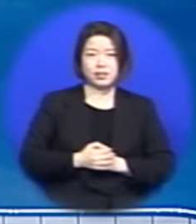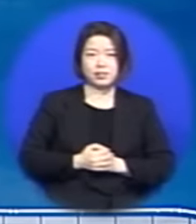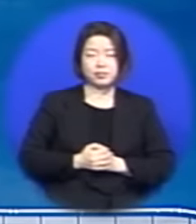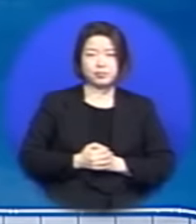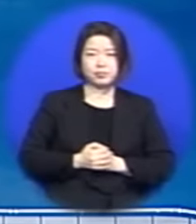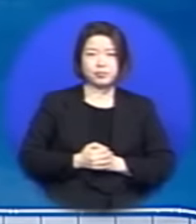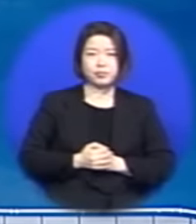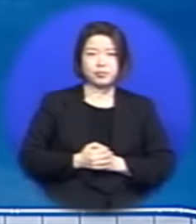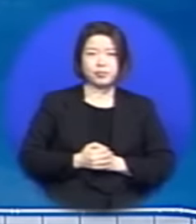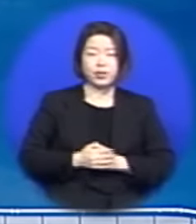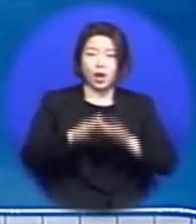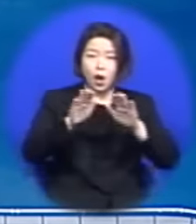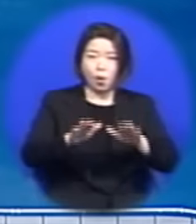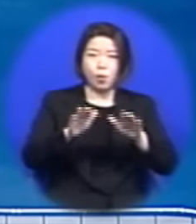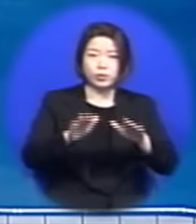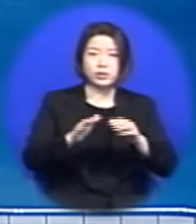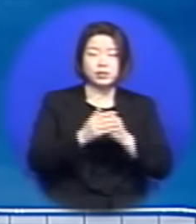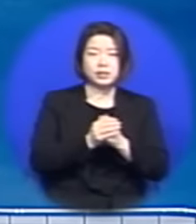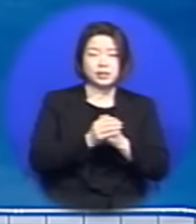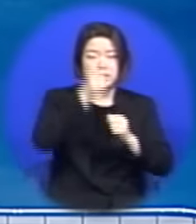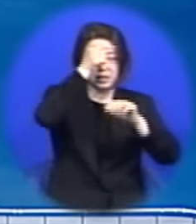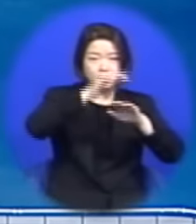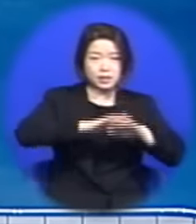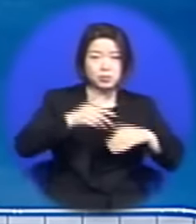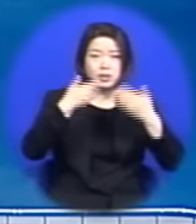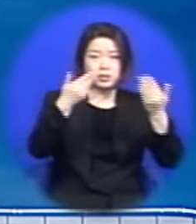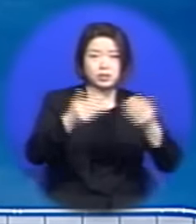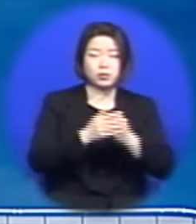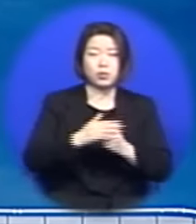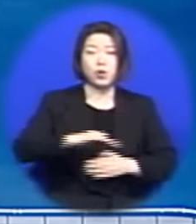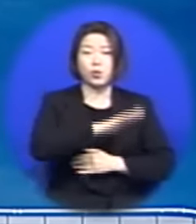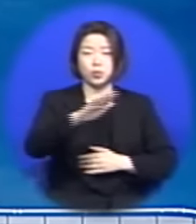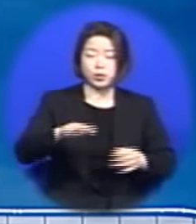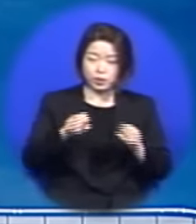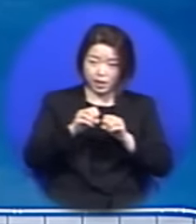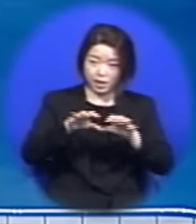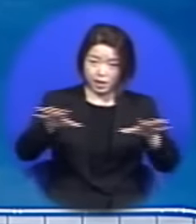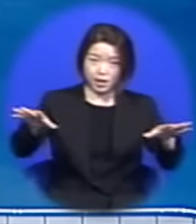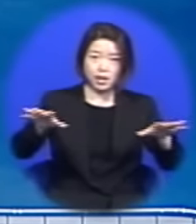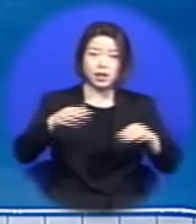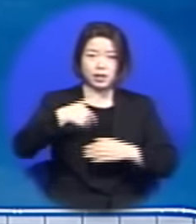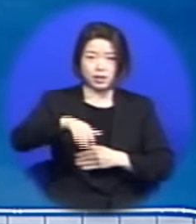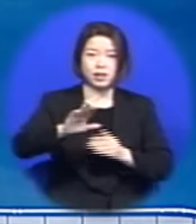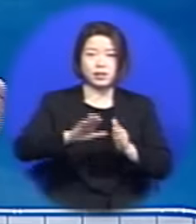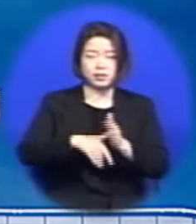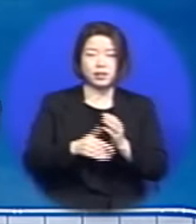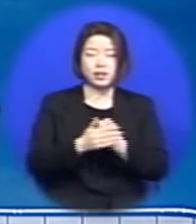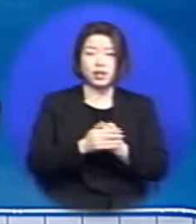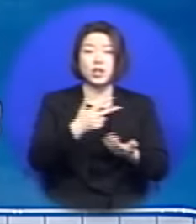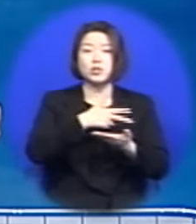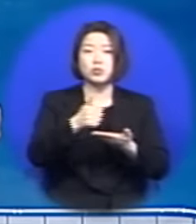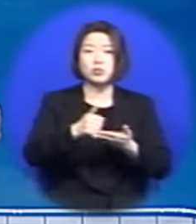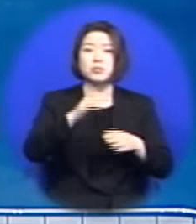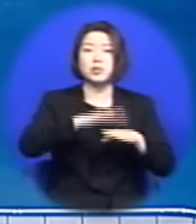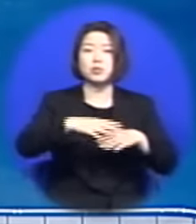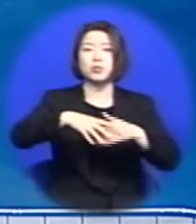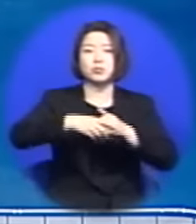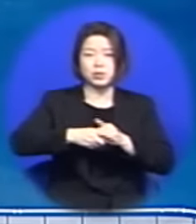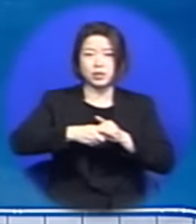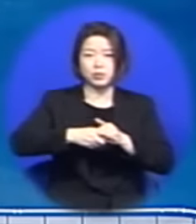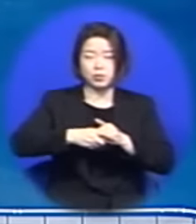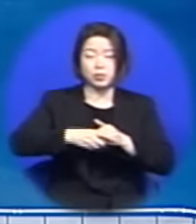아멘 오늘 이렇게 예배드리고 이제 우리가 다 흩어질 때 주님의 손을 붙잡고